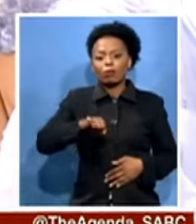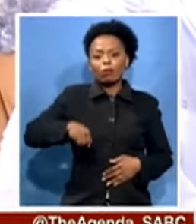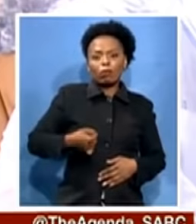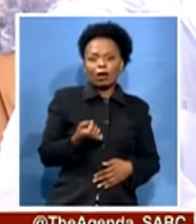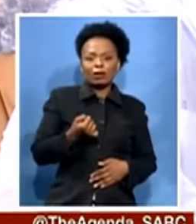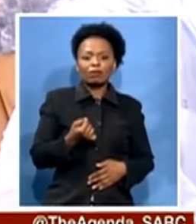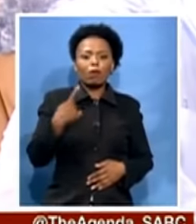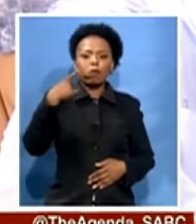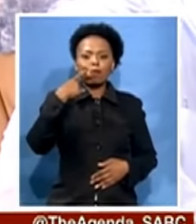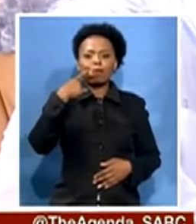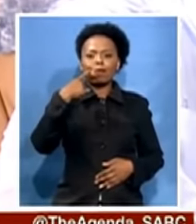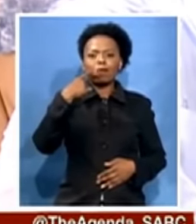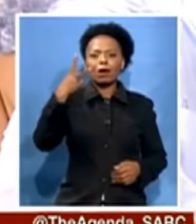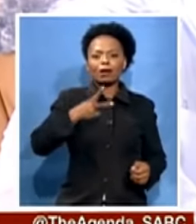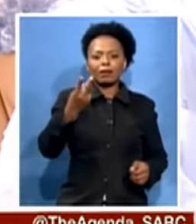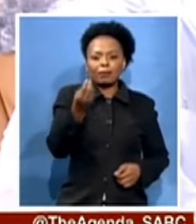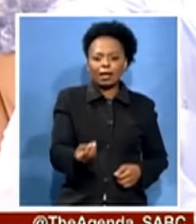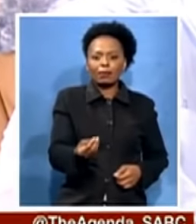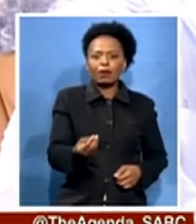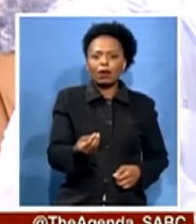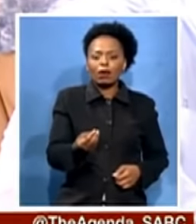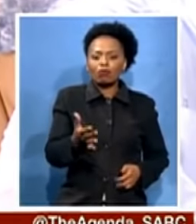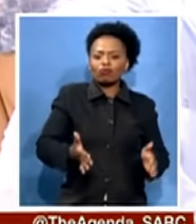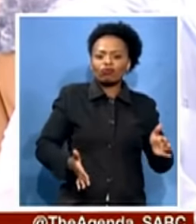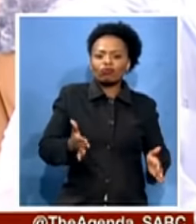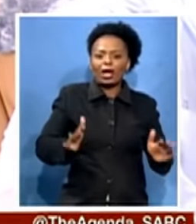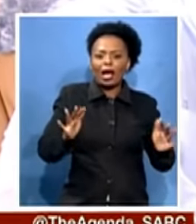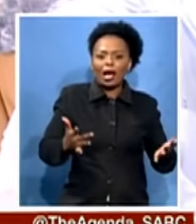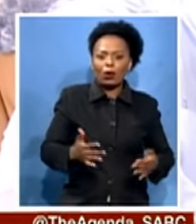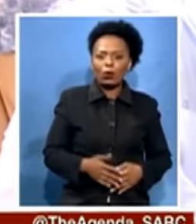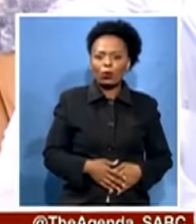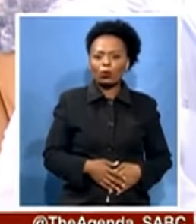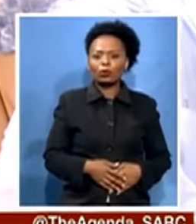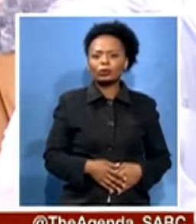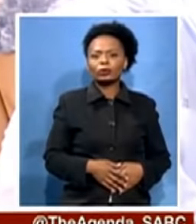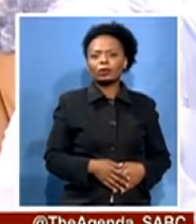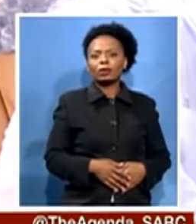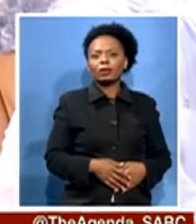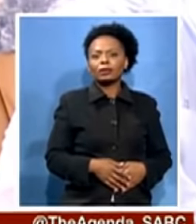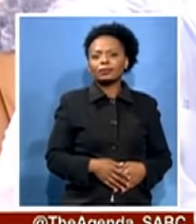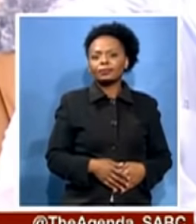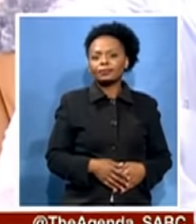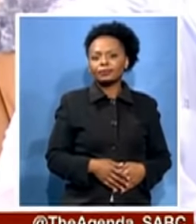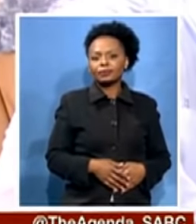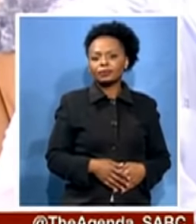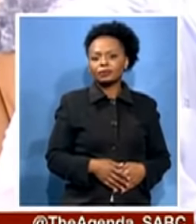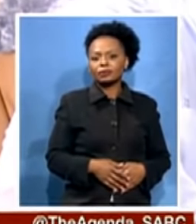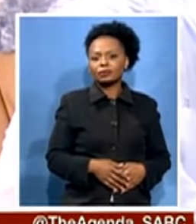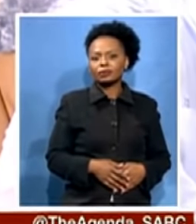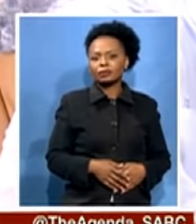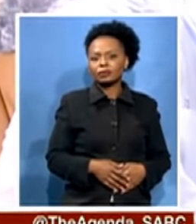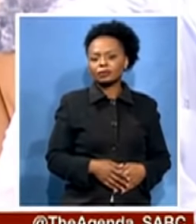Base beqhubeka ke bese beshintsha lapha bese nansi incwadi ke asibhalele yona uMakoti ukuthi